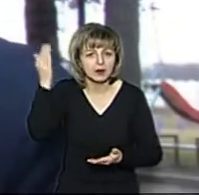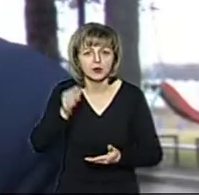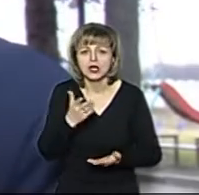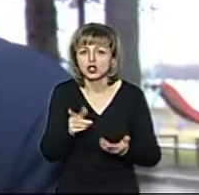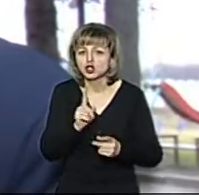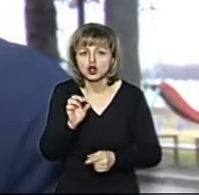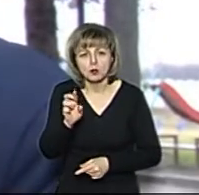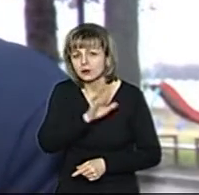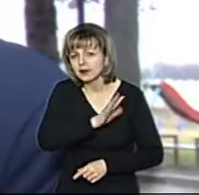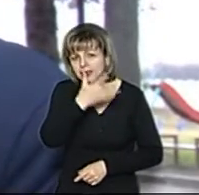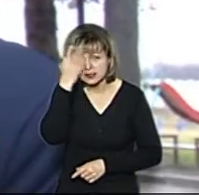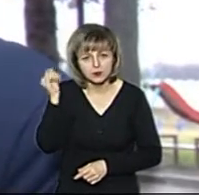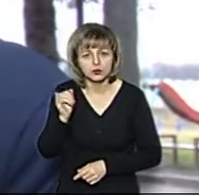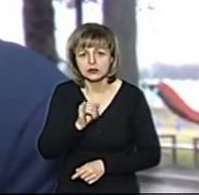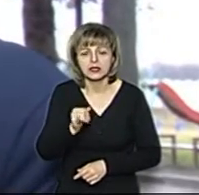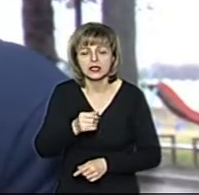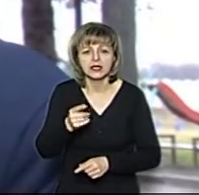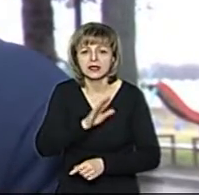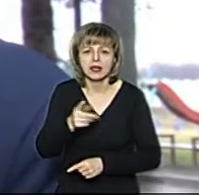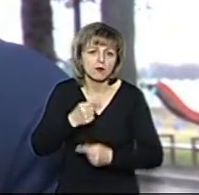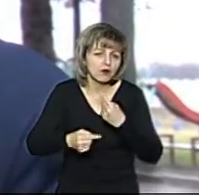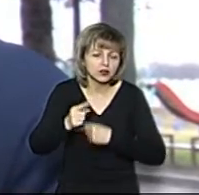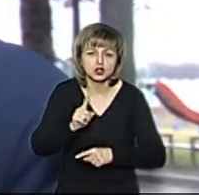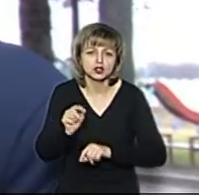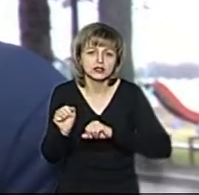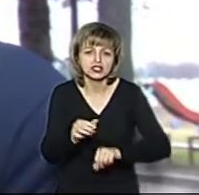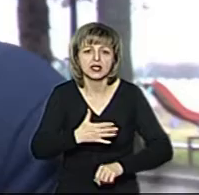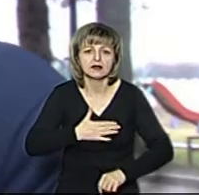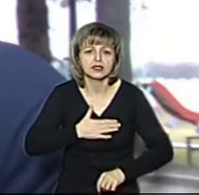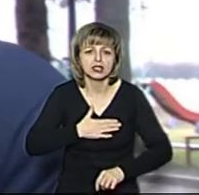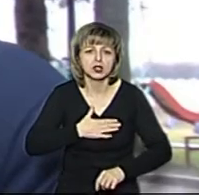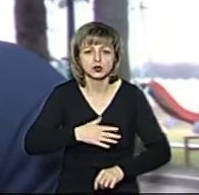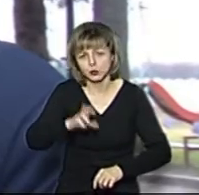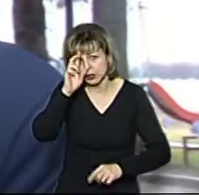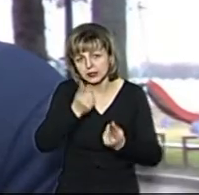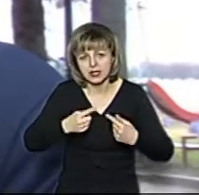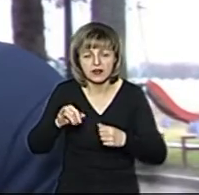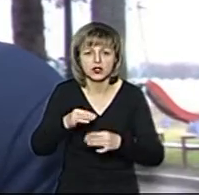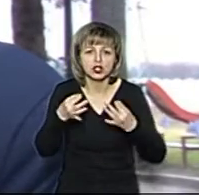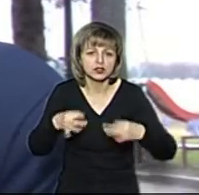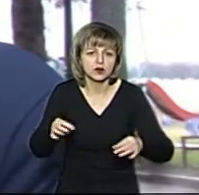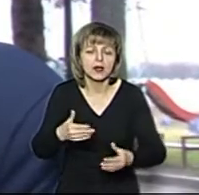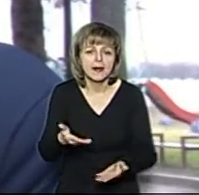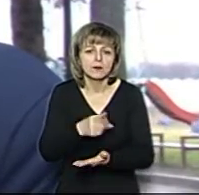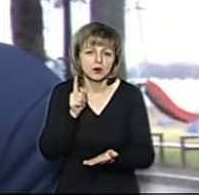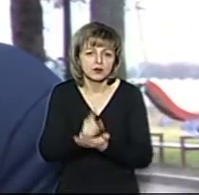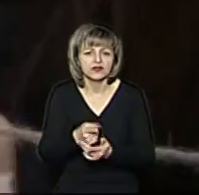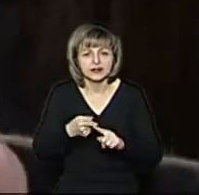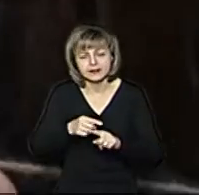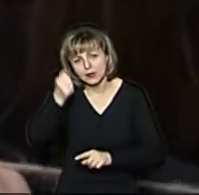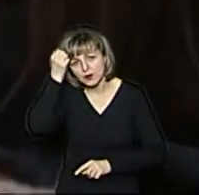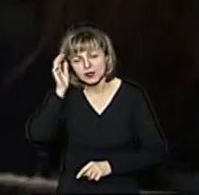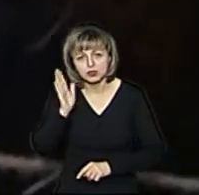повернути». Вони захищали нас, свободу і нашу державність. І ми повинні пам'ятати це і бути їм вдячними за